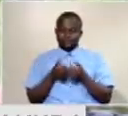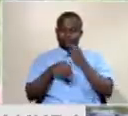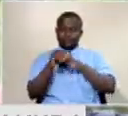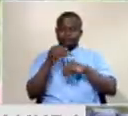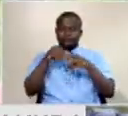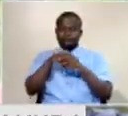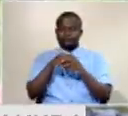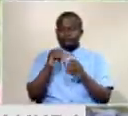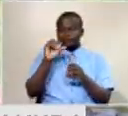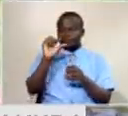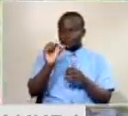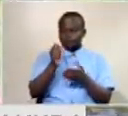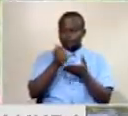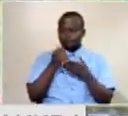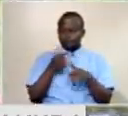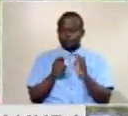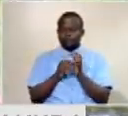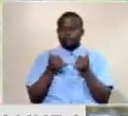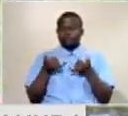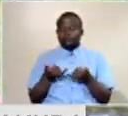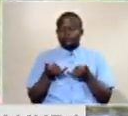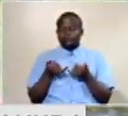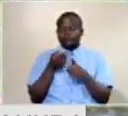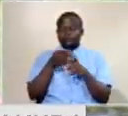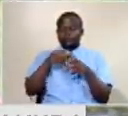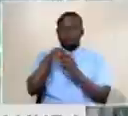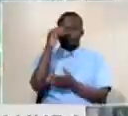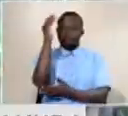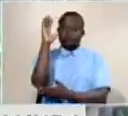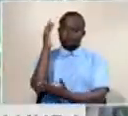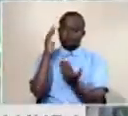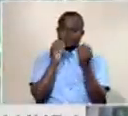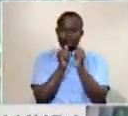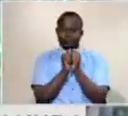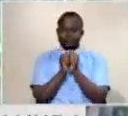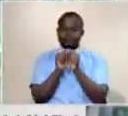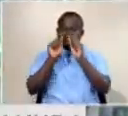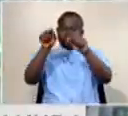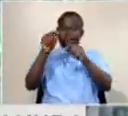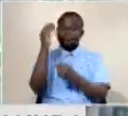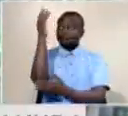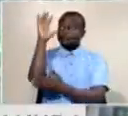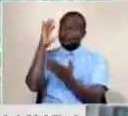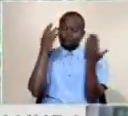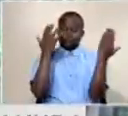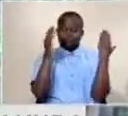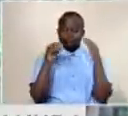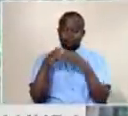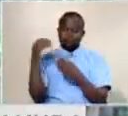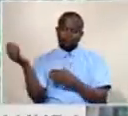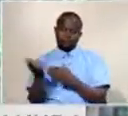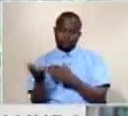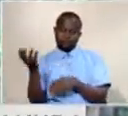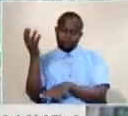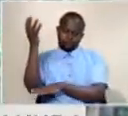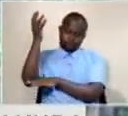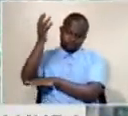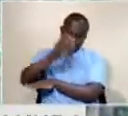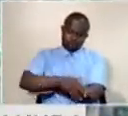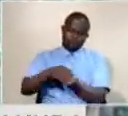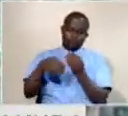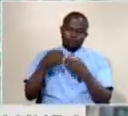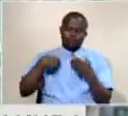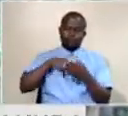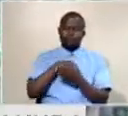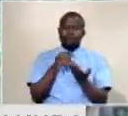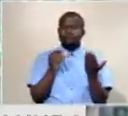nkagurishamo nk'agati nkabana kakaba kantunga. Nakuraga mu tuti tunzuna. Uragenda mu ishyamba ryawe ugatema ibiti byawe ukaza ukubakwa ugasana